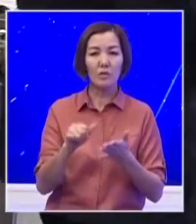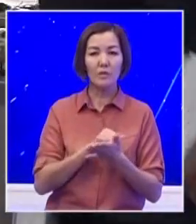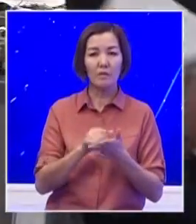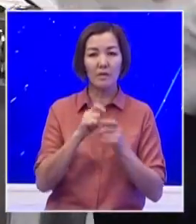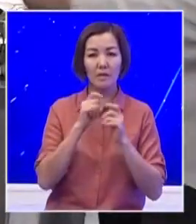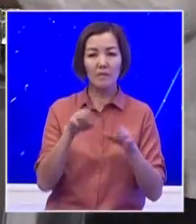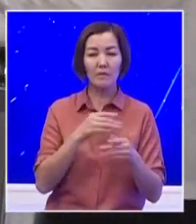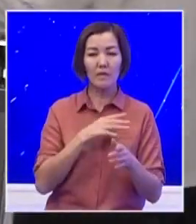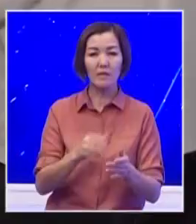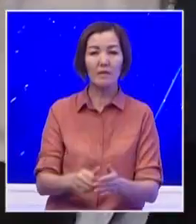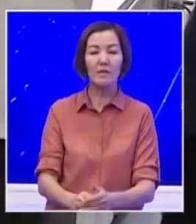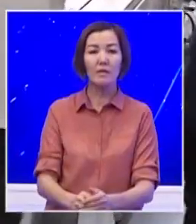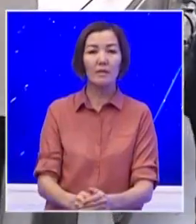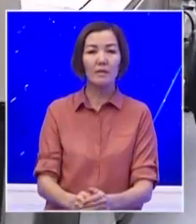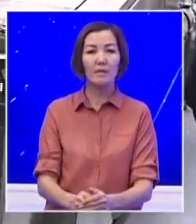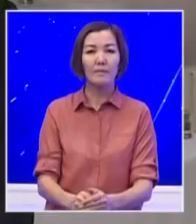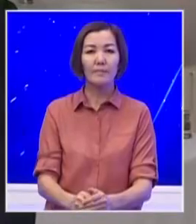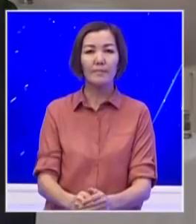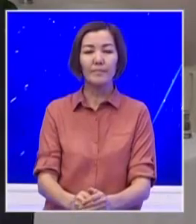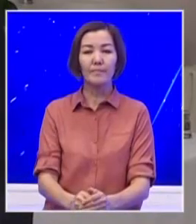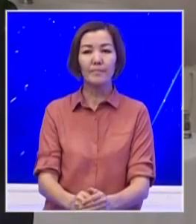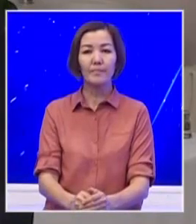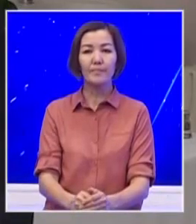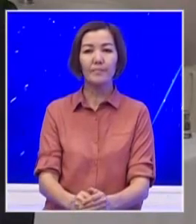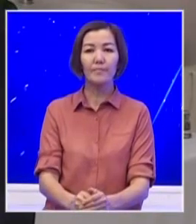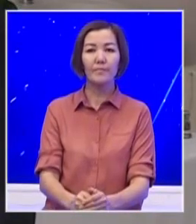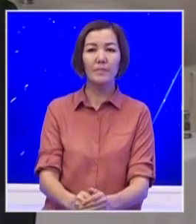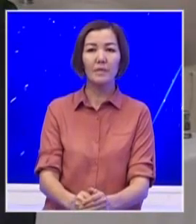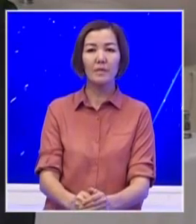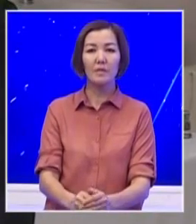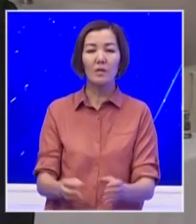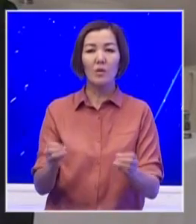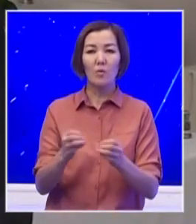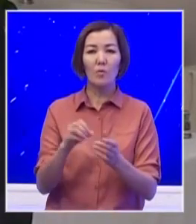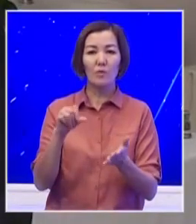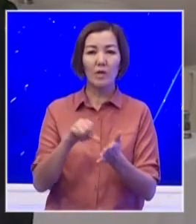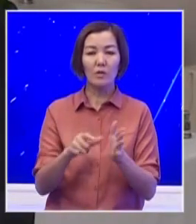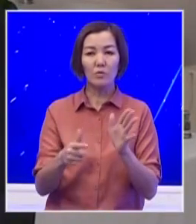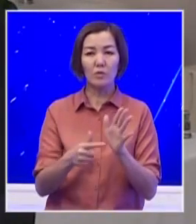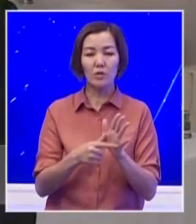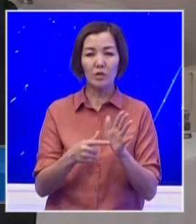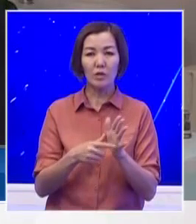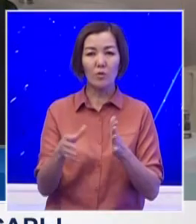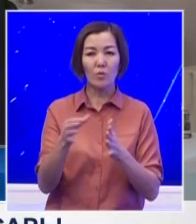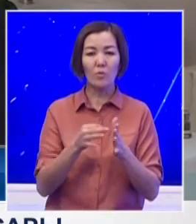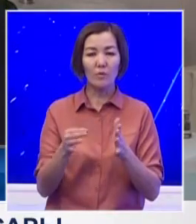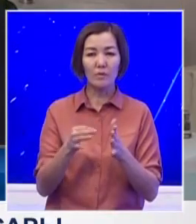сертификаттар табысталды. Он қатысушы менен жеті